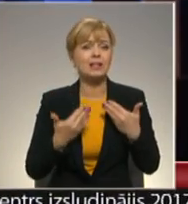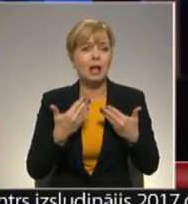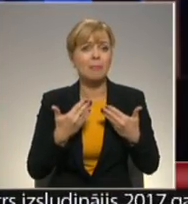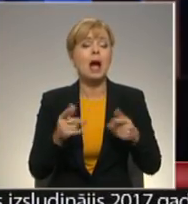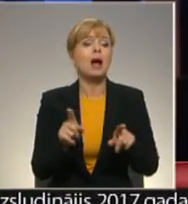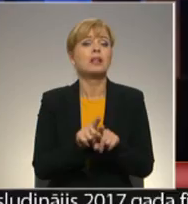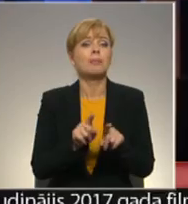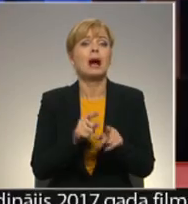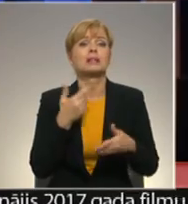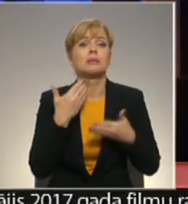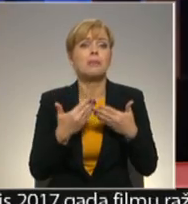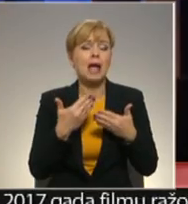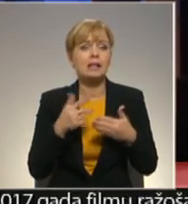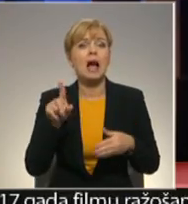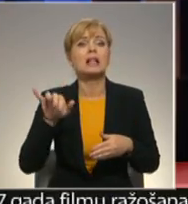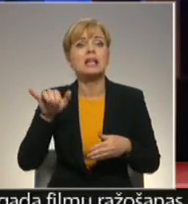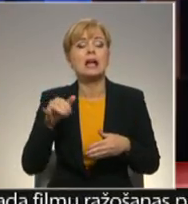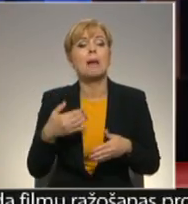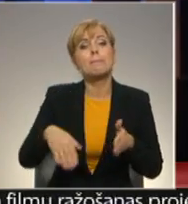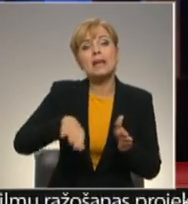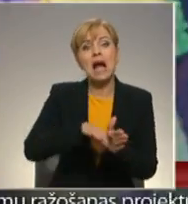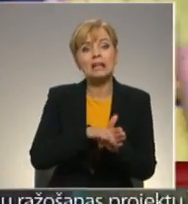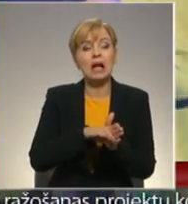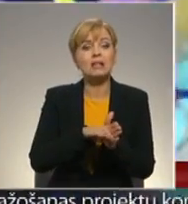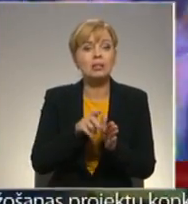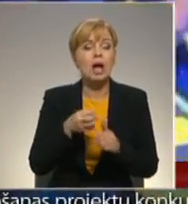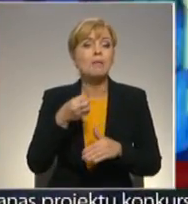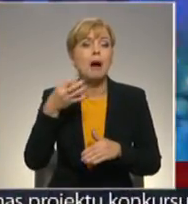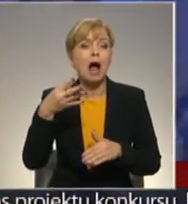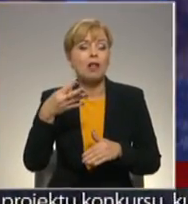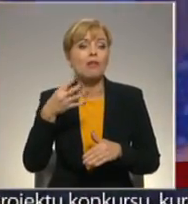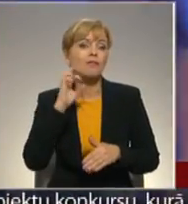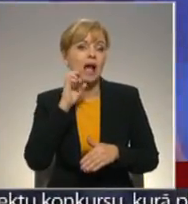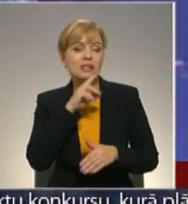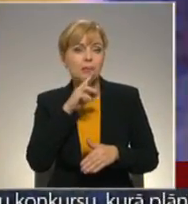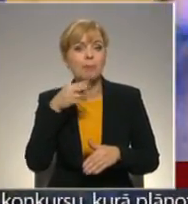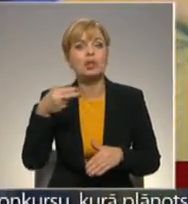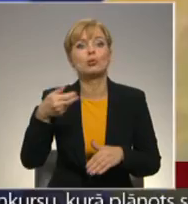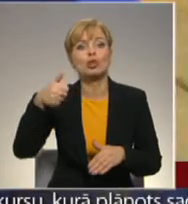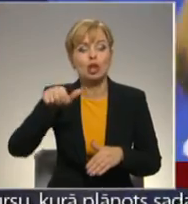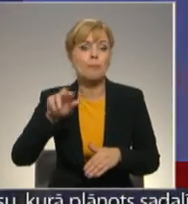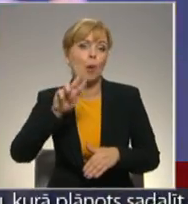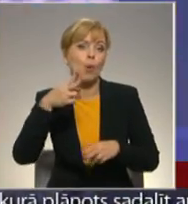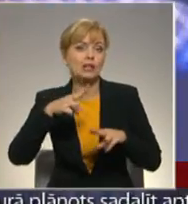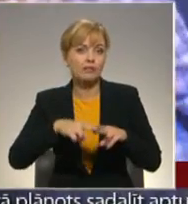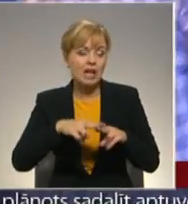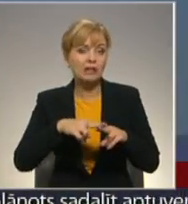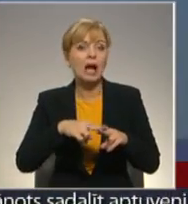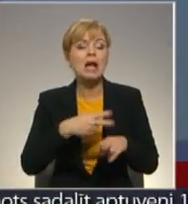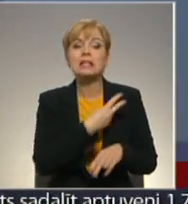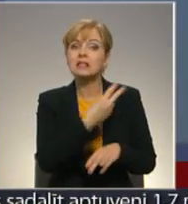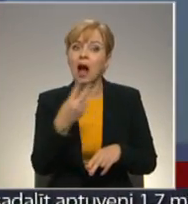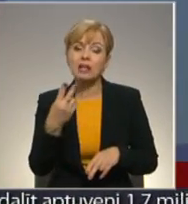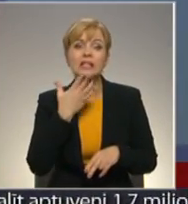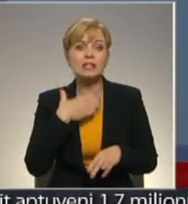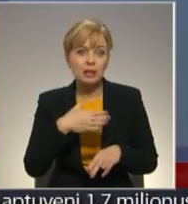Gluži tāpat mēģinājuma pēc Līga piedalījās konkursā balvu vecmāmiņa 2016, kur ieguva otro vietu, kā arī skatītāju simpātiju balvu. Tā